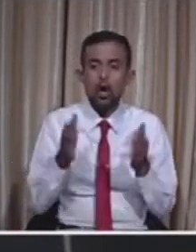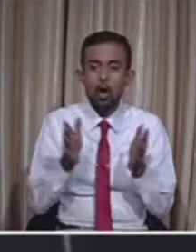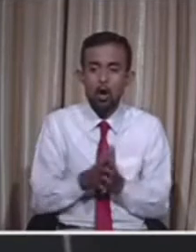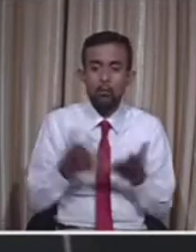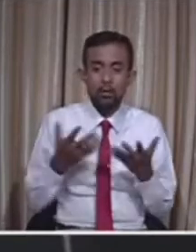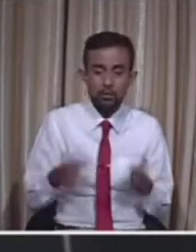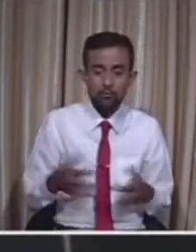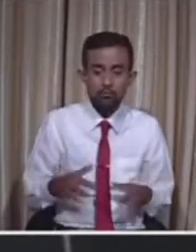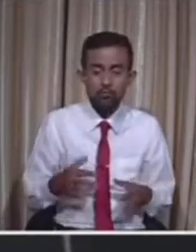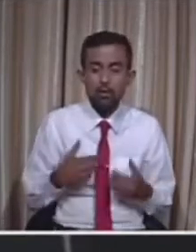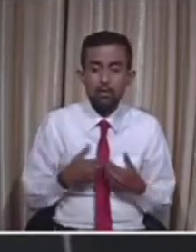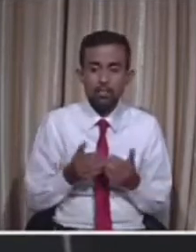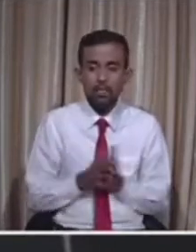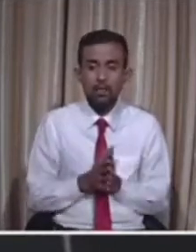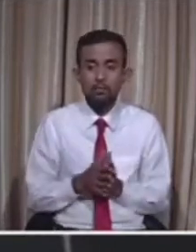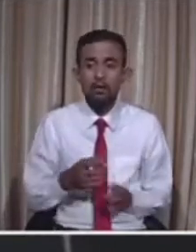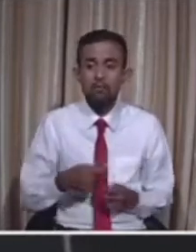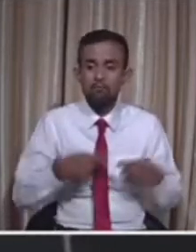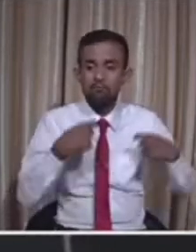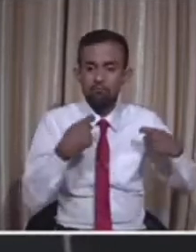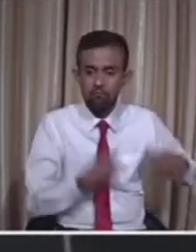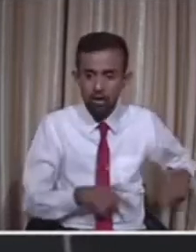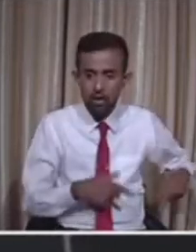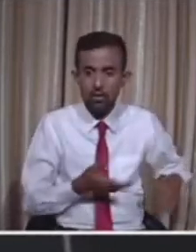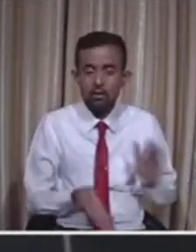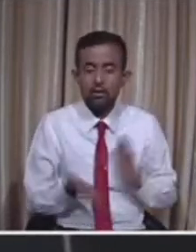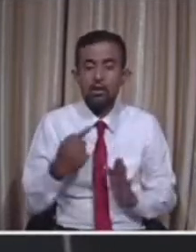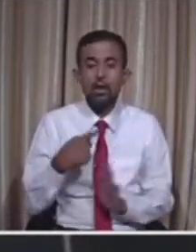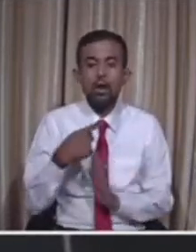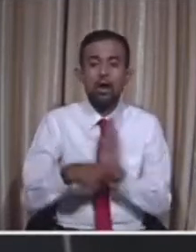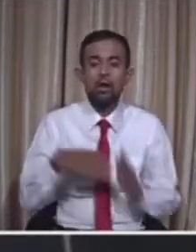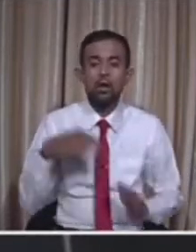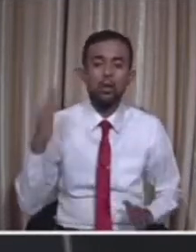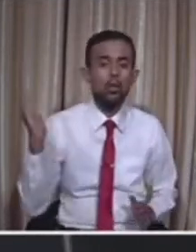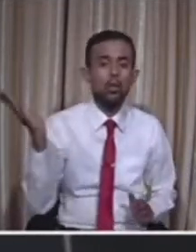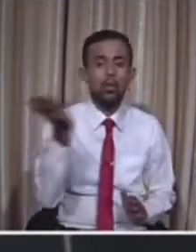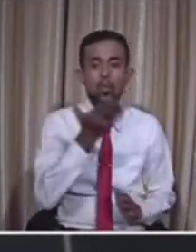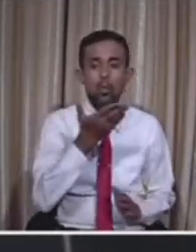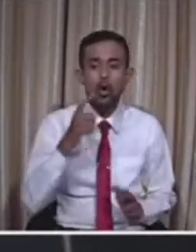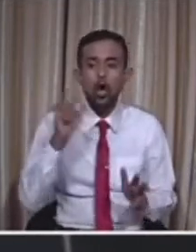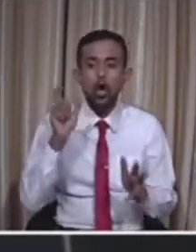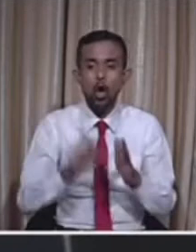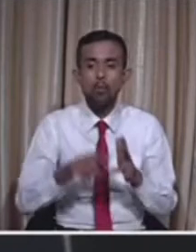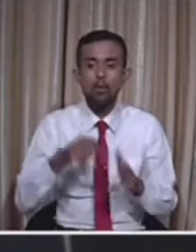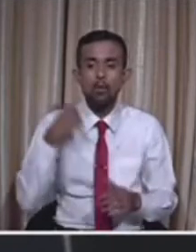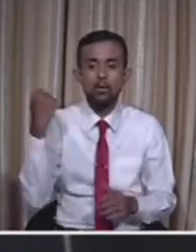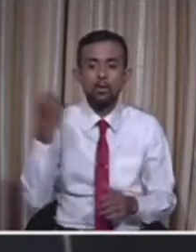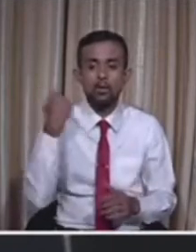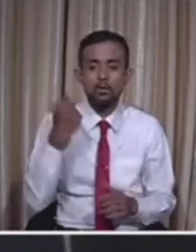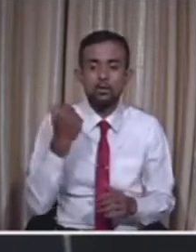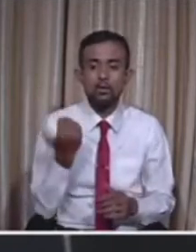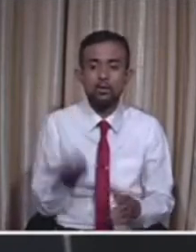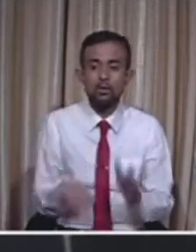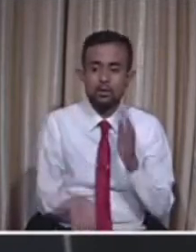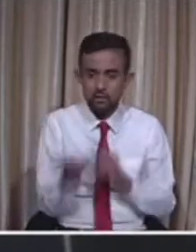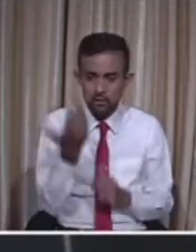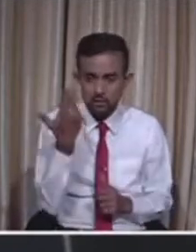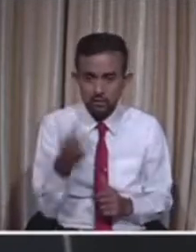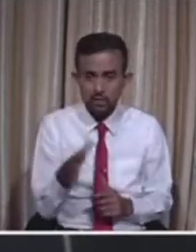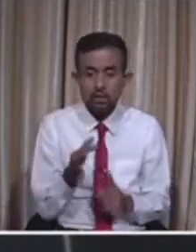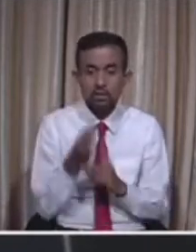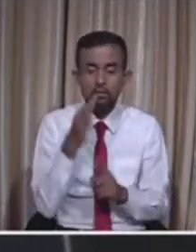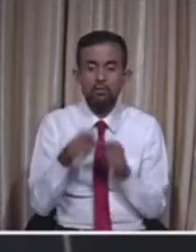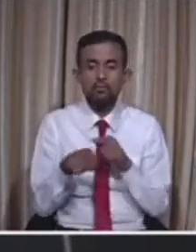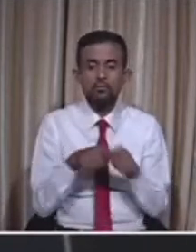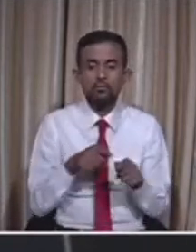කරගෙන තමන් අතෙන් වියදම් කරගෙන තමයි ඔය ලංකාව පුරාම තිබිච්ච සම්බන්ධීකරණ කමිටු නියෝජනය කරේ සභාපතිවරු විදිහට